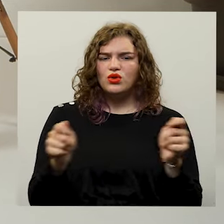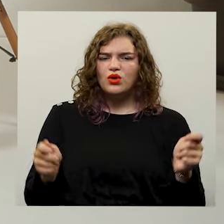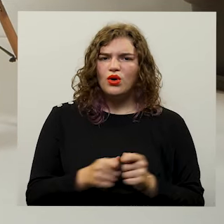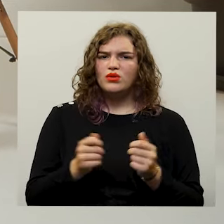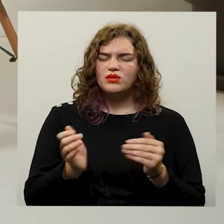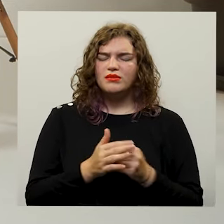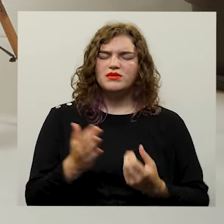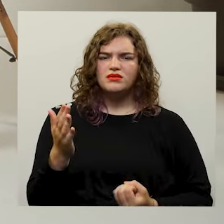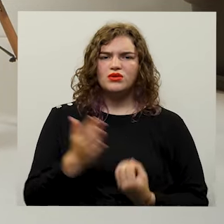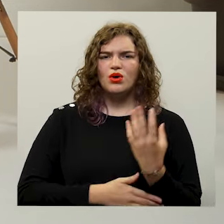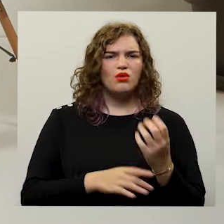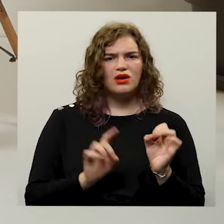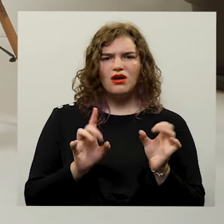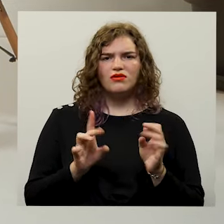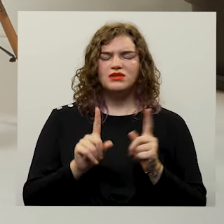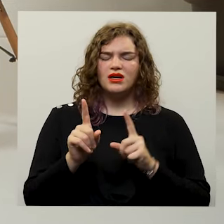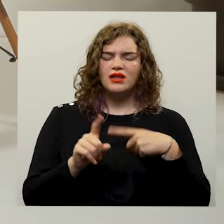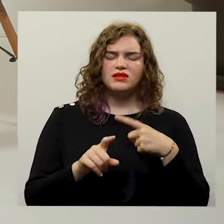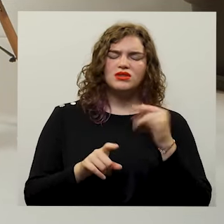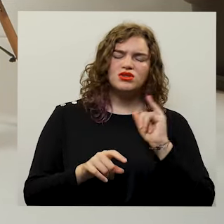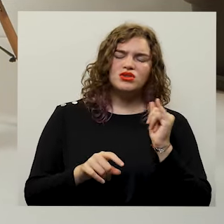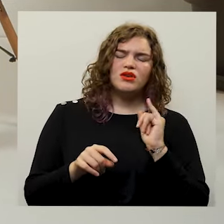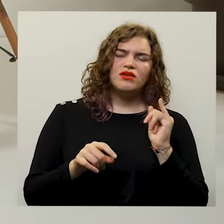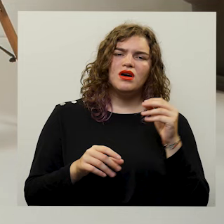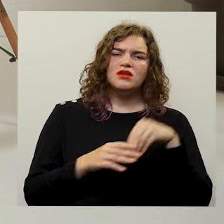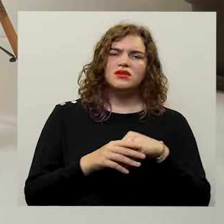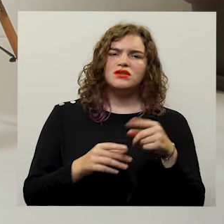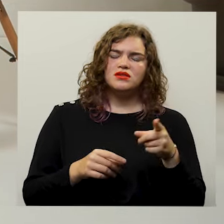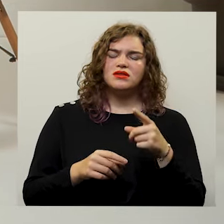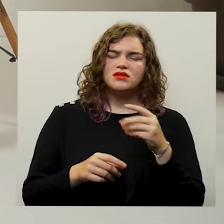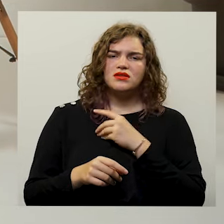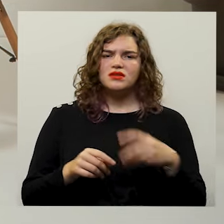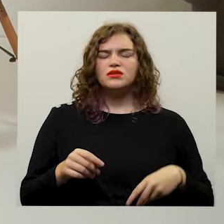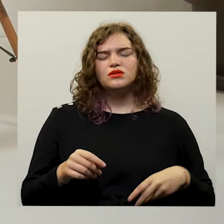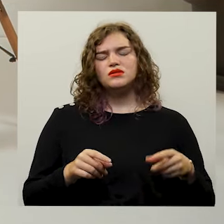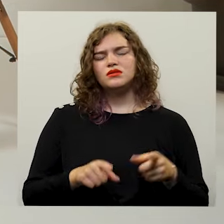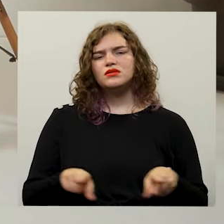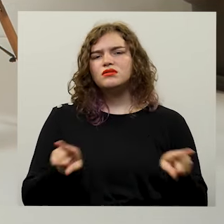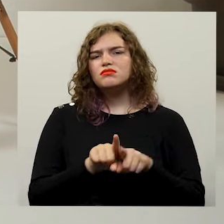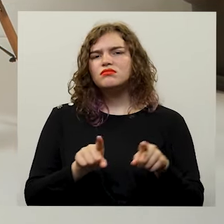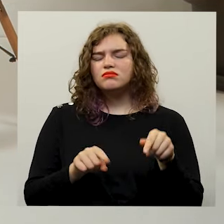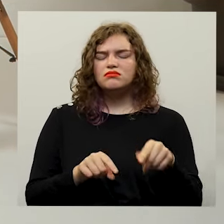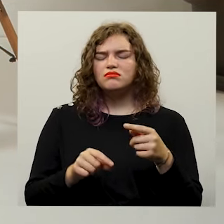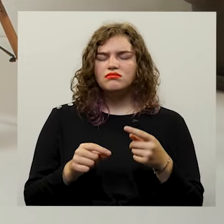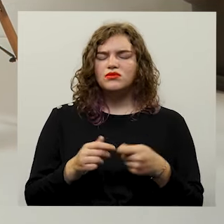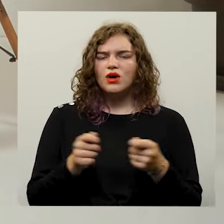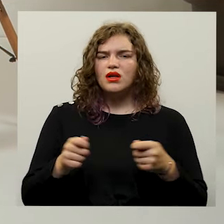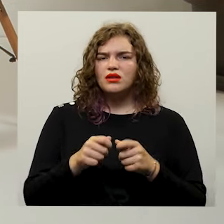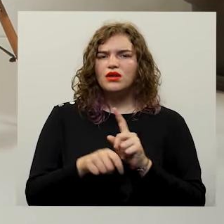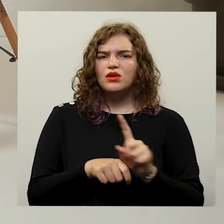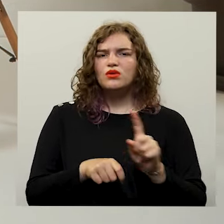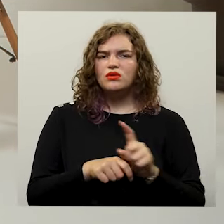nou. Fost... Dacă este cineva în Hristos, este o făptură nouă, cele vechi s-au dus, iată că toate lucrurile s-au făcut noi. Da.